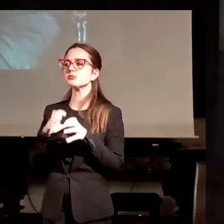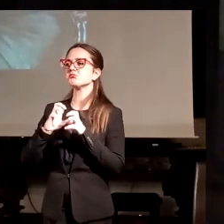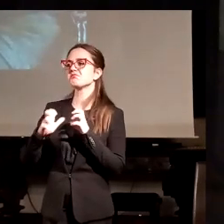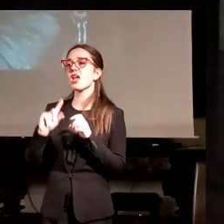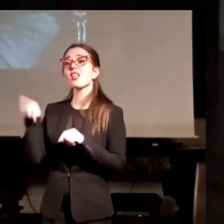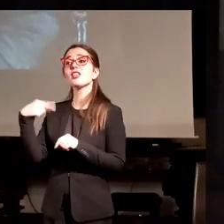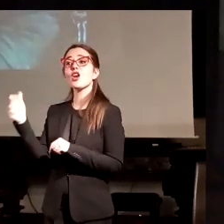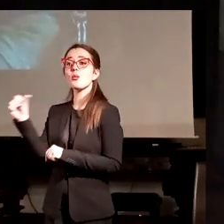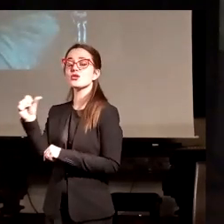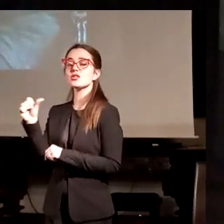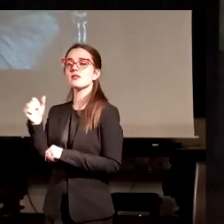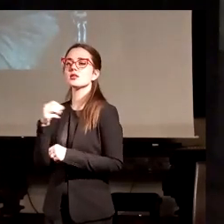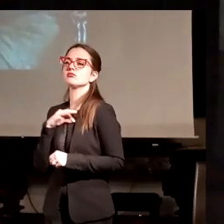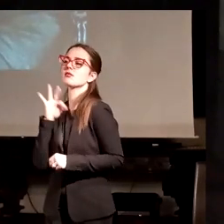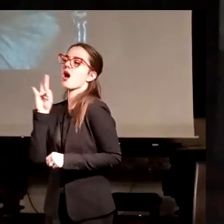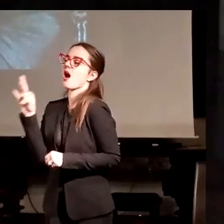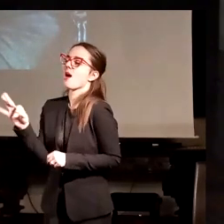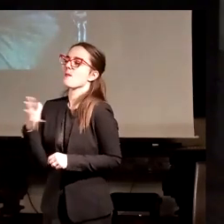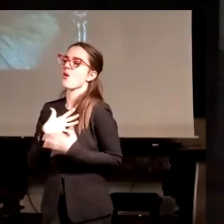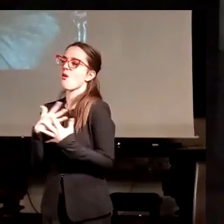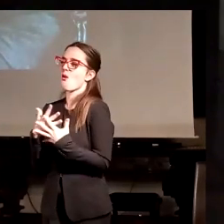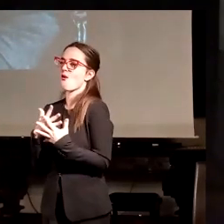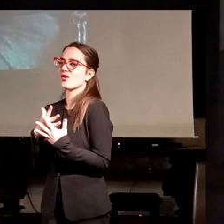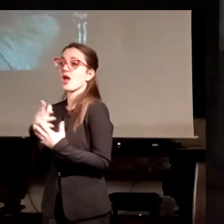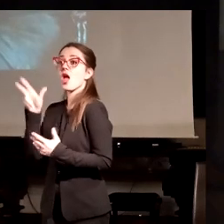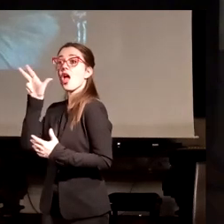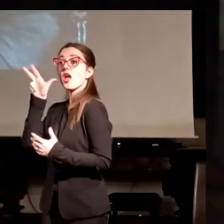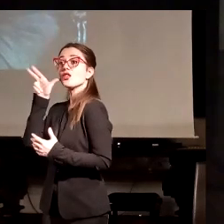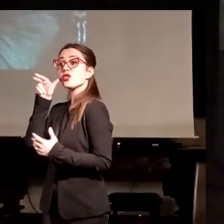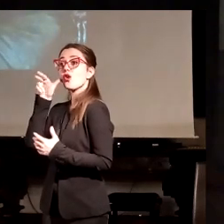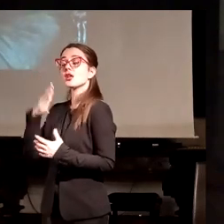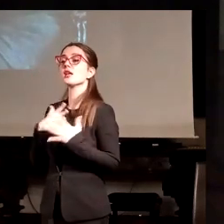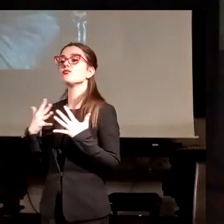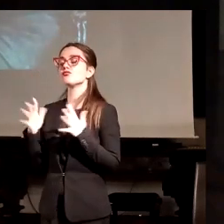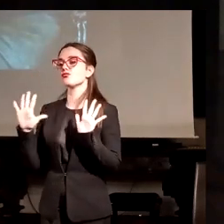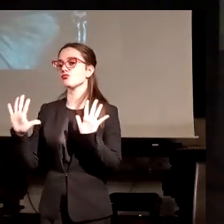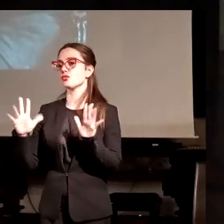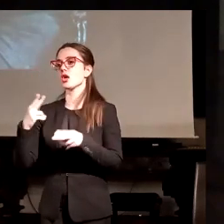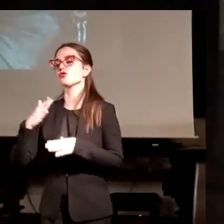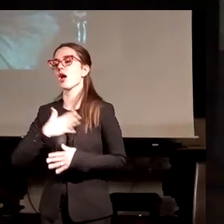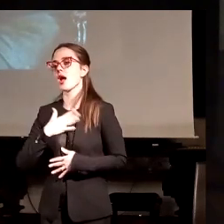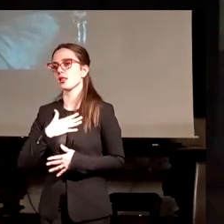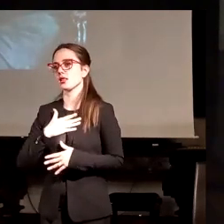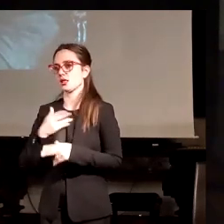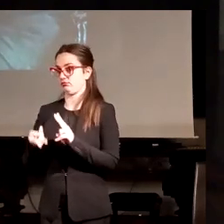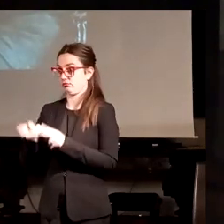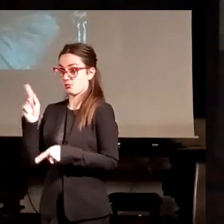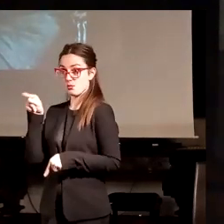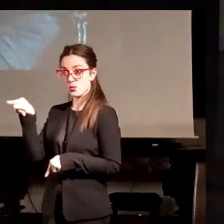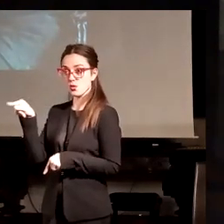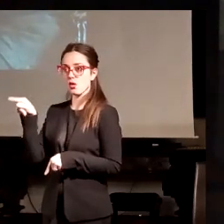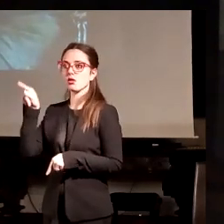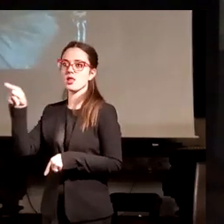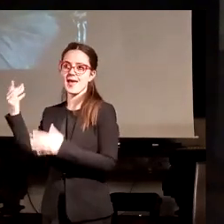della sua vita ed è esposta una donna di dieci anni più grande americana quindi immaginate